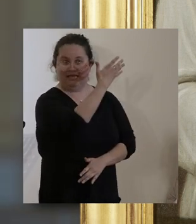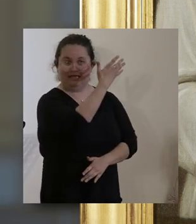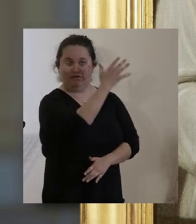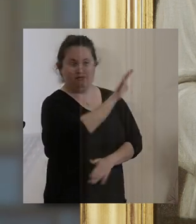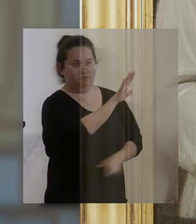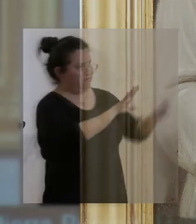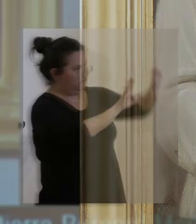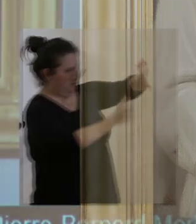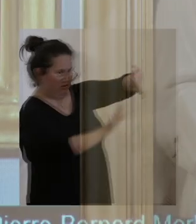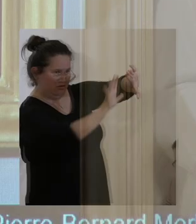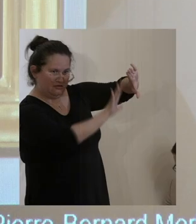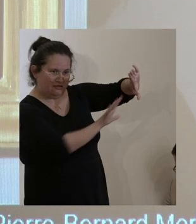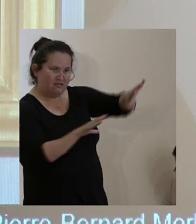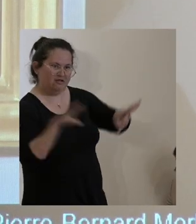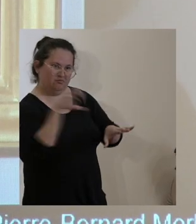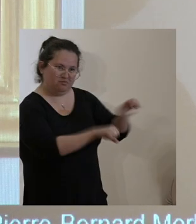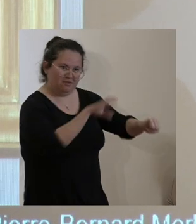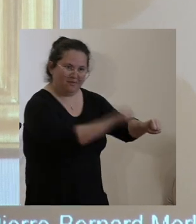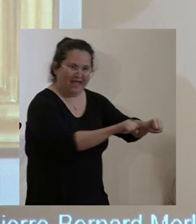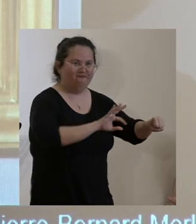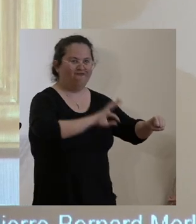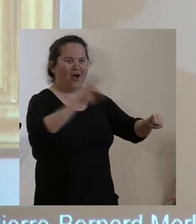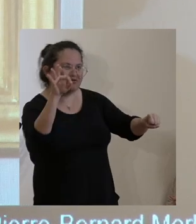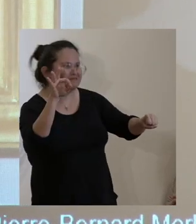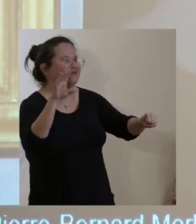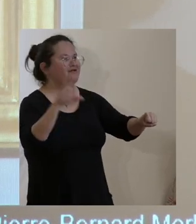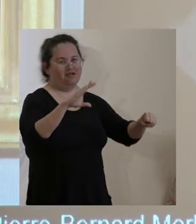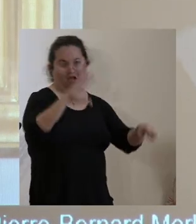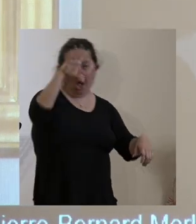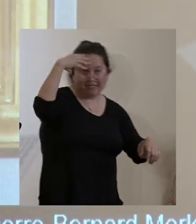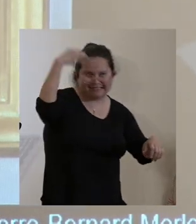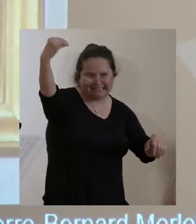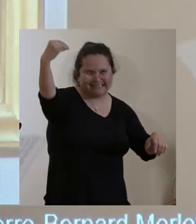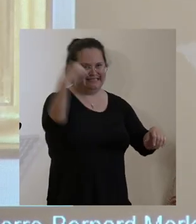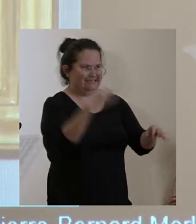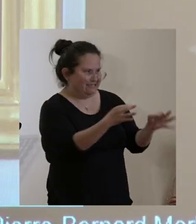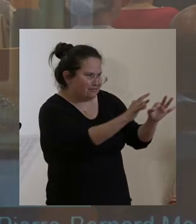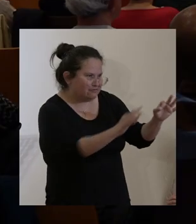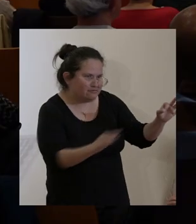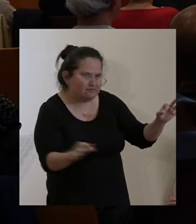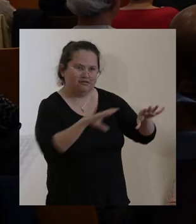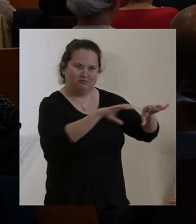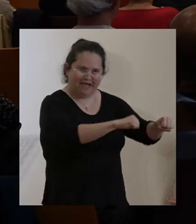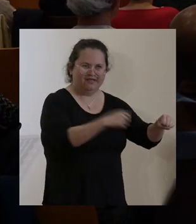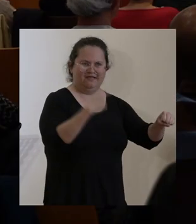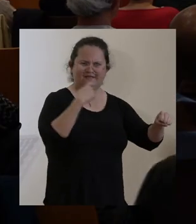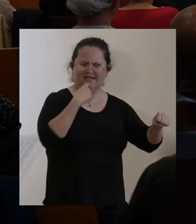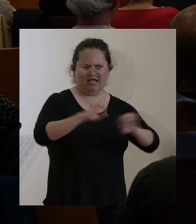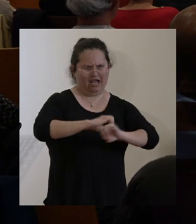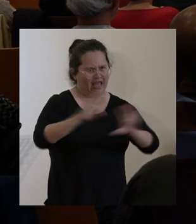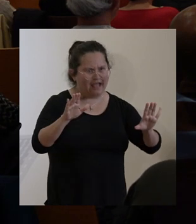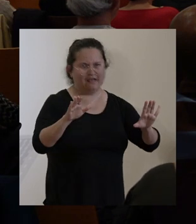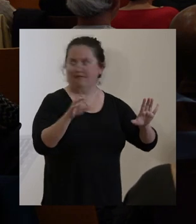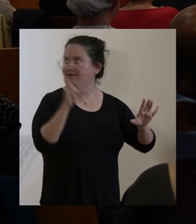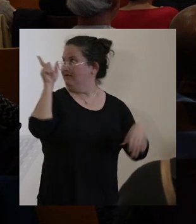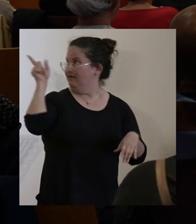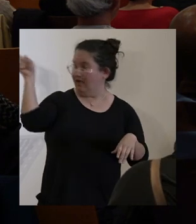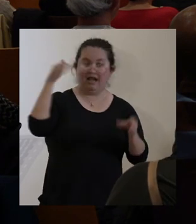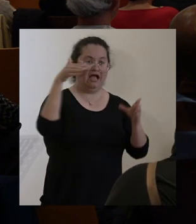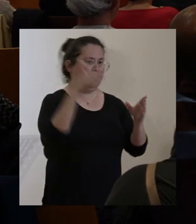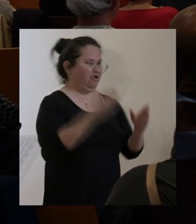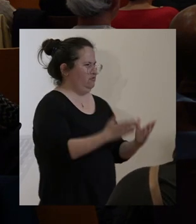des Amériques, les Antilles. Donc on a bien un triptyque avec d'un côté l'Afrique, l'Europe et l'Amérique,